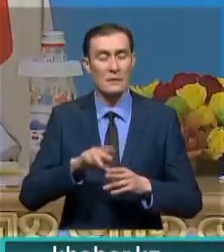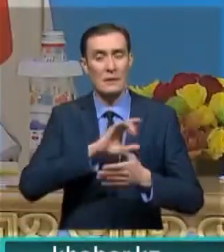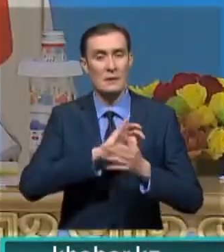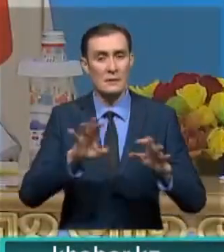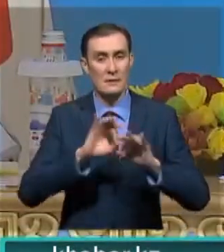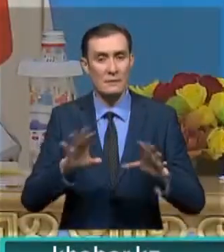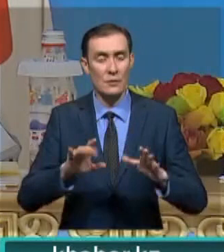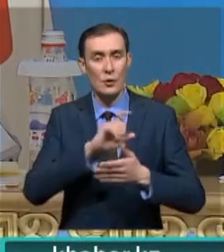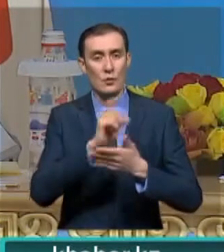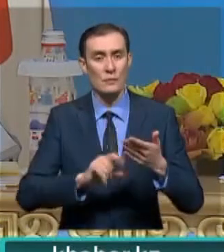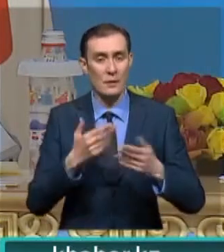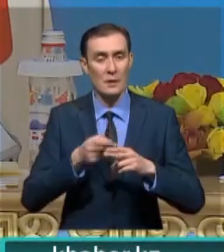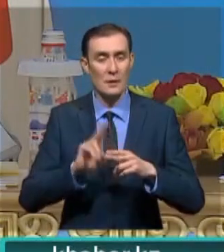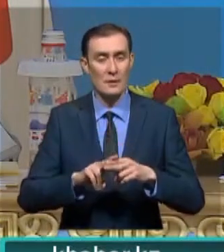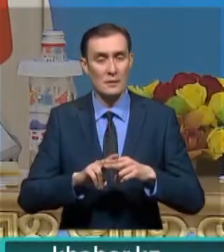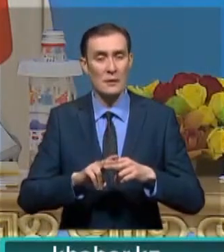тарланның құйысқаным.